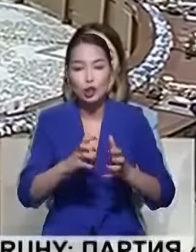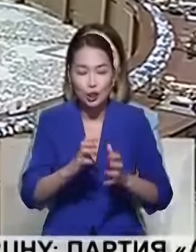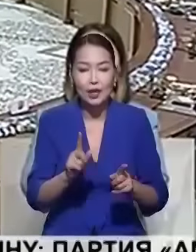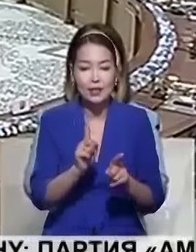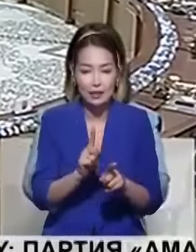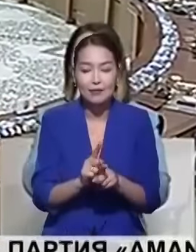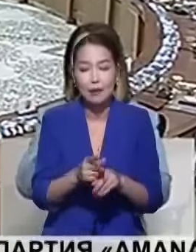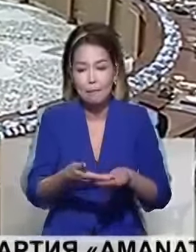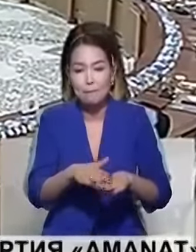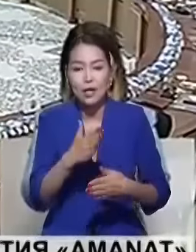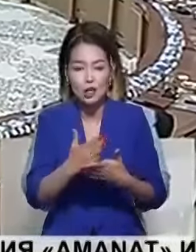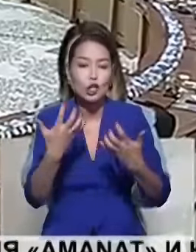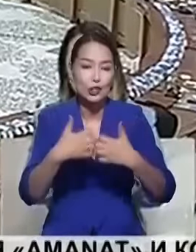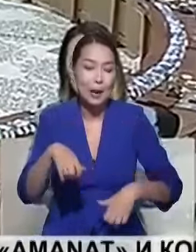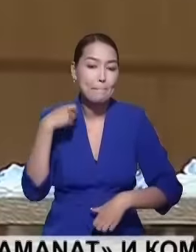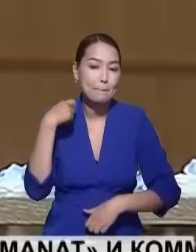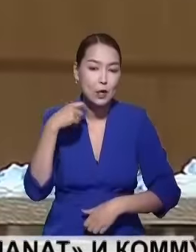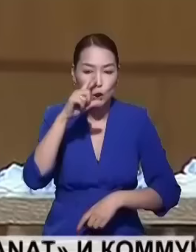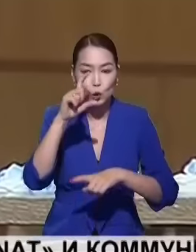потрясений, считает президент Турции.